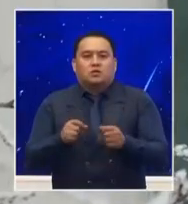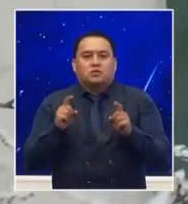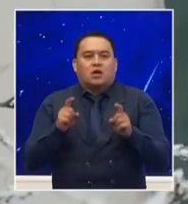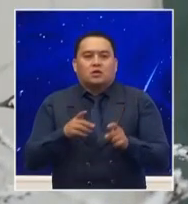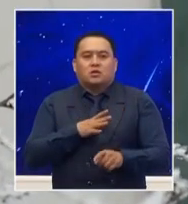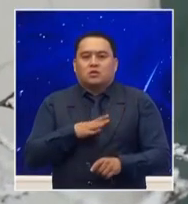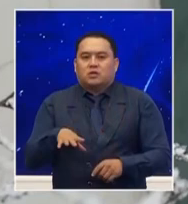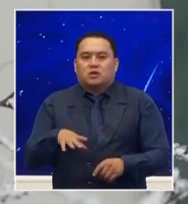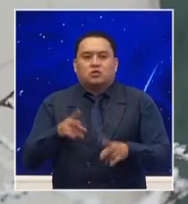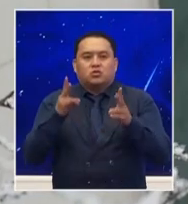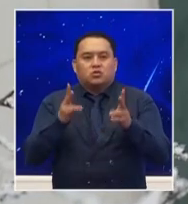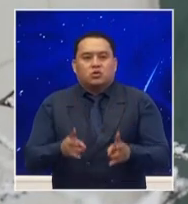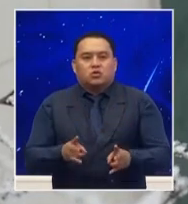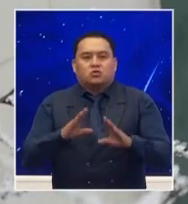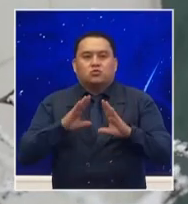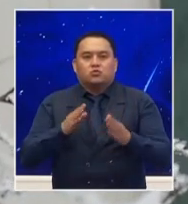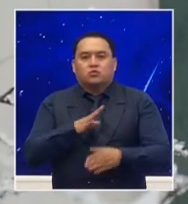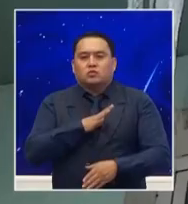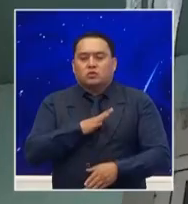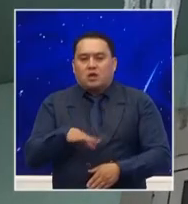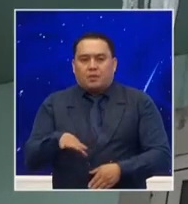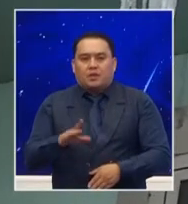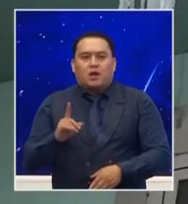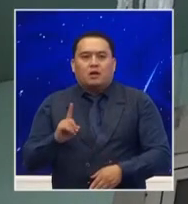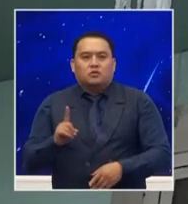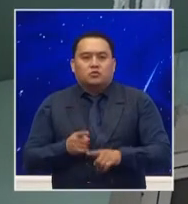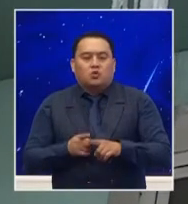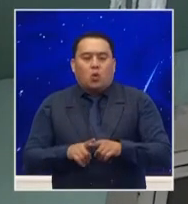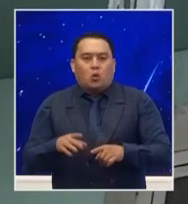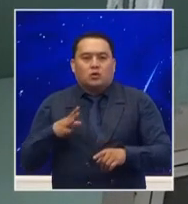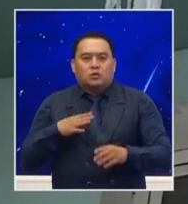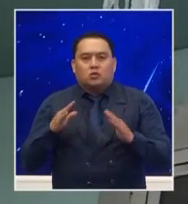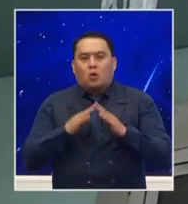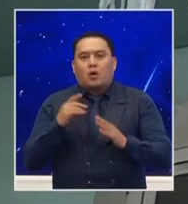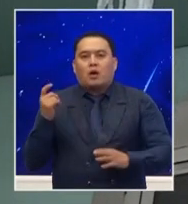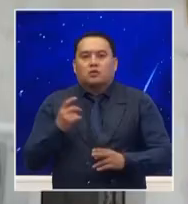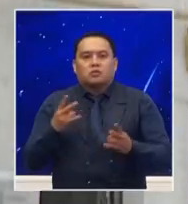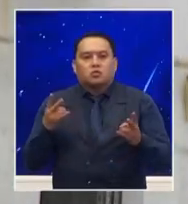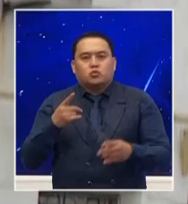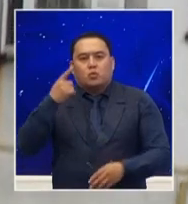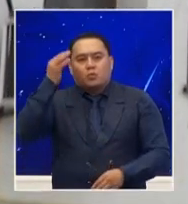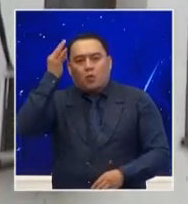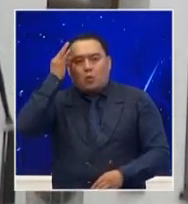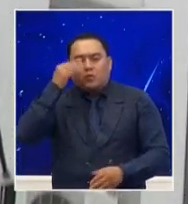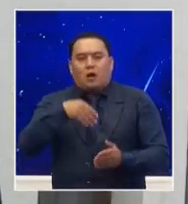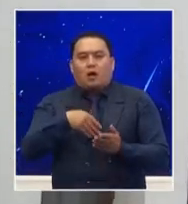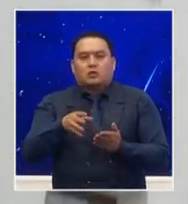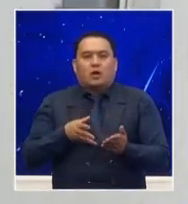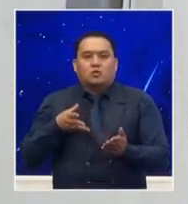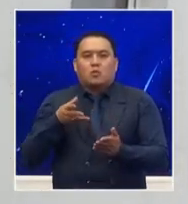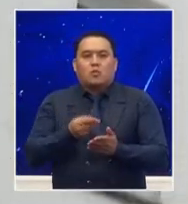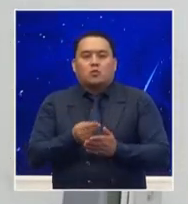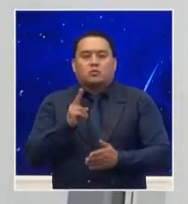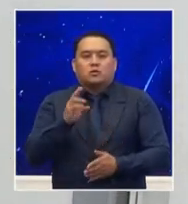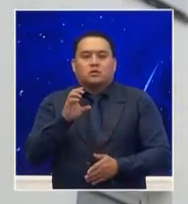зарегистрировано ни одного несчастного случая из-за падения образовавшейся наледи. Однако домовладельцам следует помнить, что отказ от платы по счетам